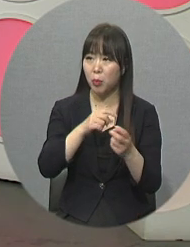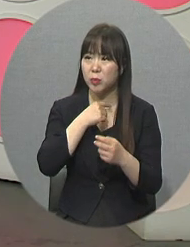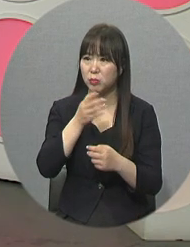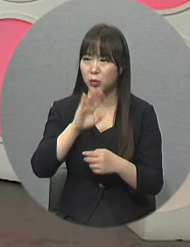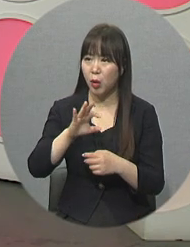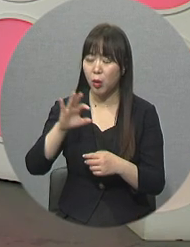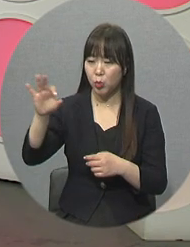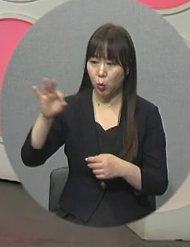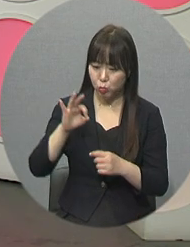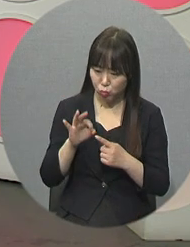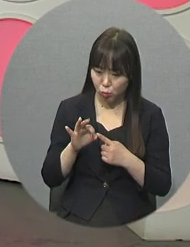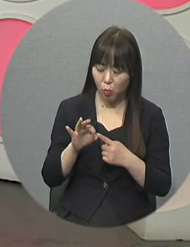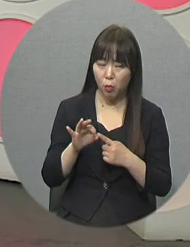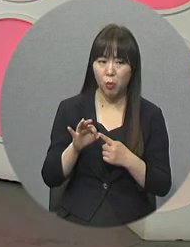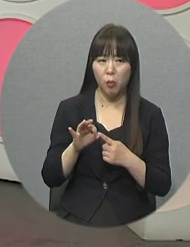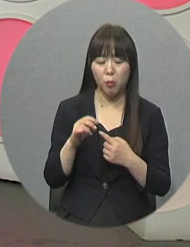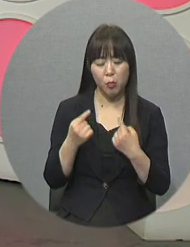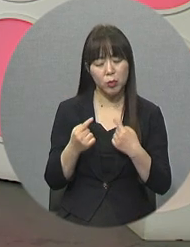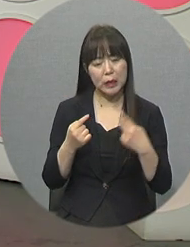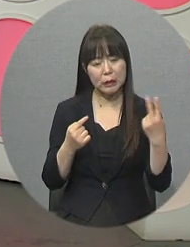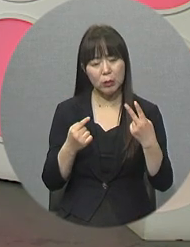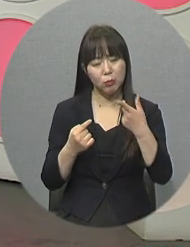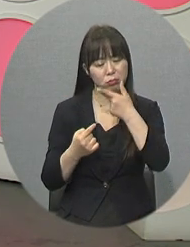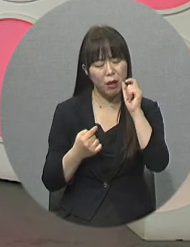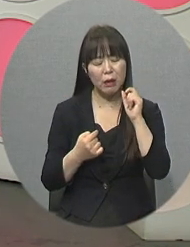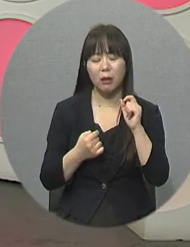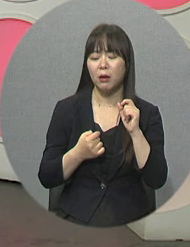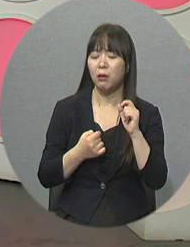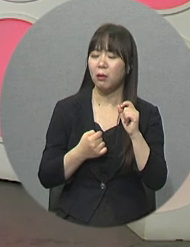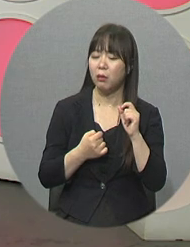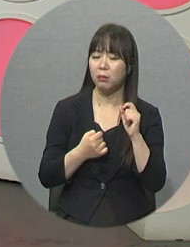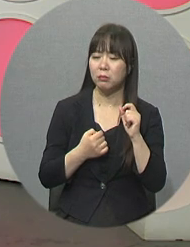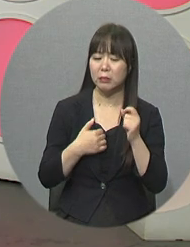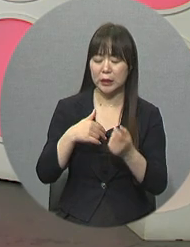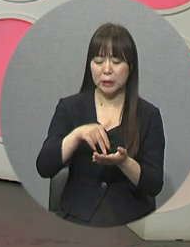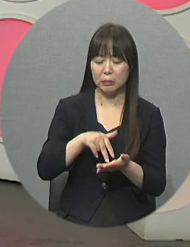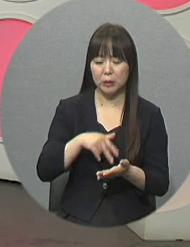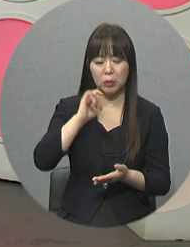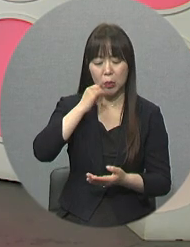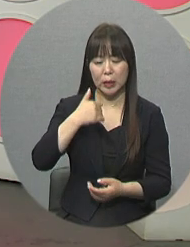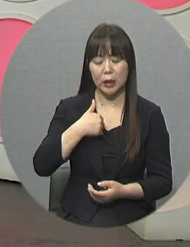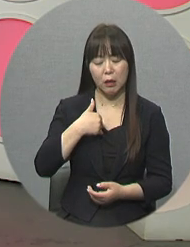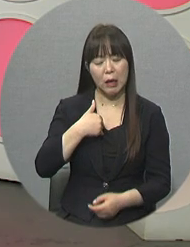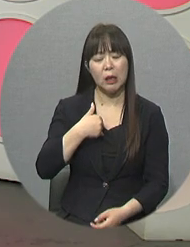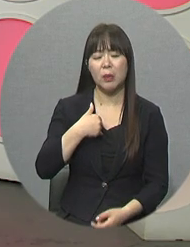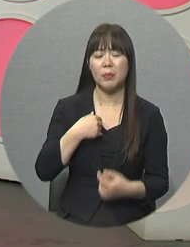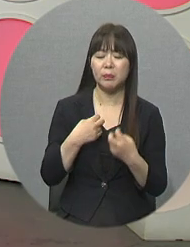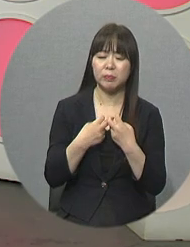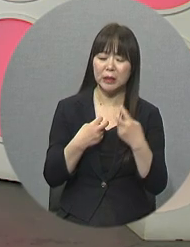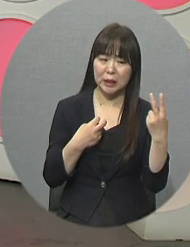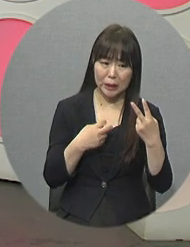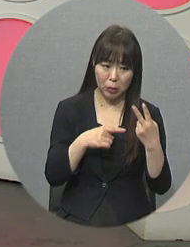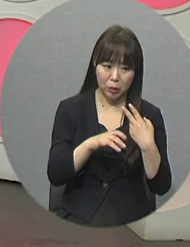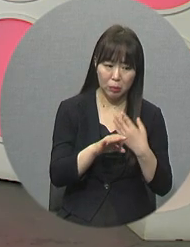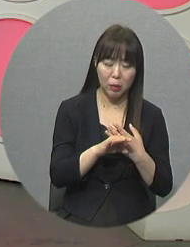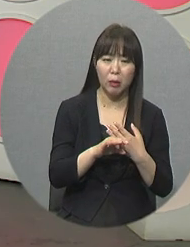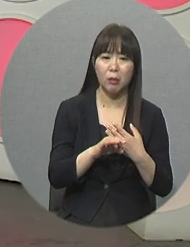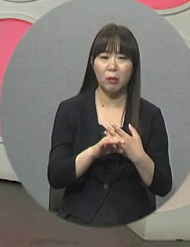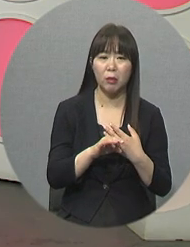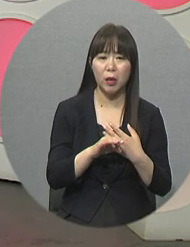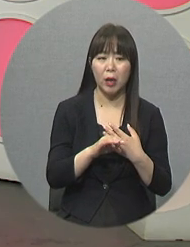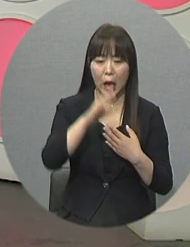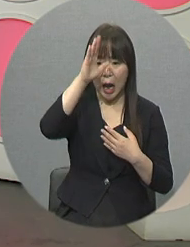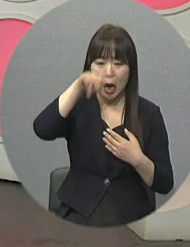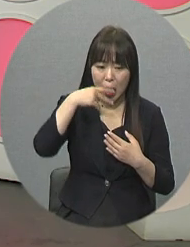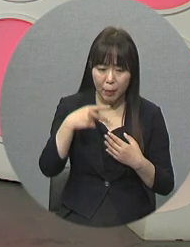준 돈에서 2,000원이 모자라서 사정이 어려운 저에게는 2,000원이면